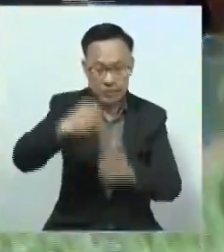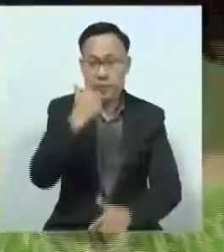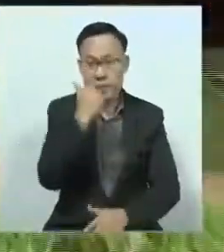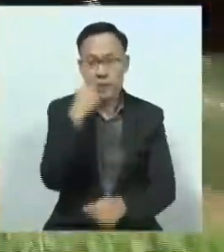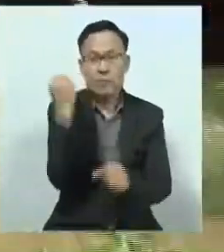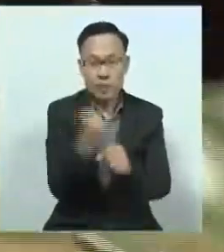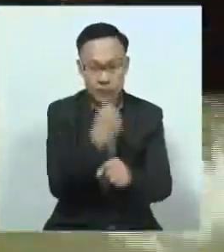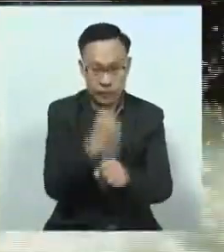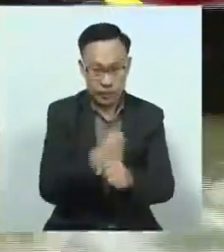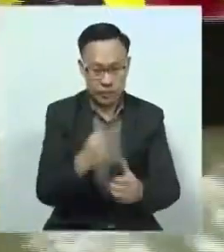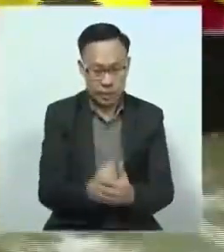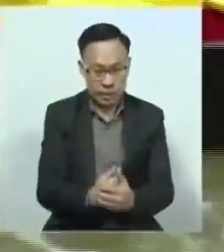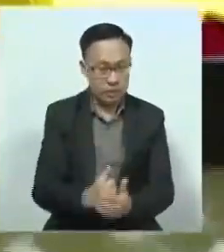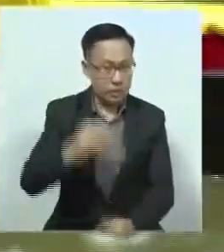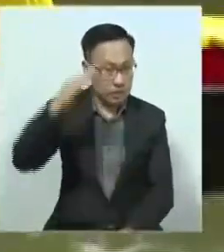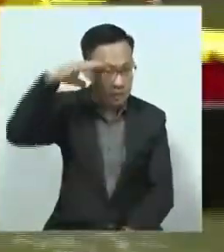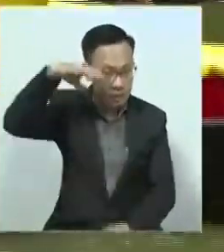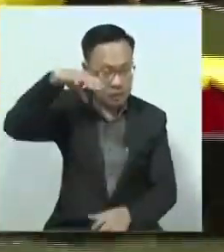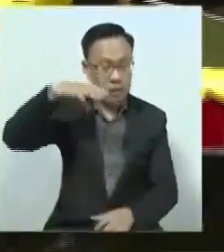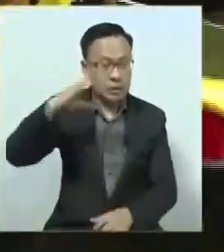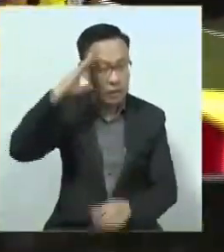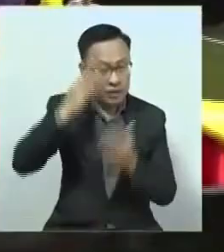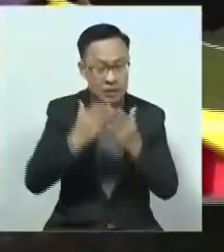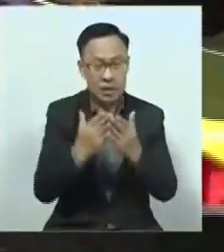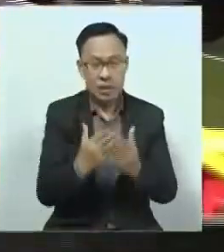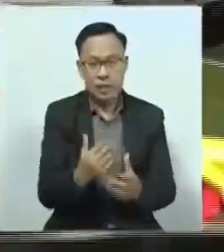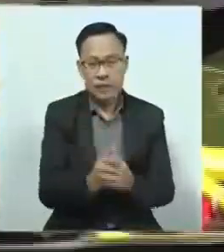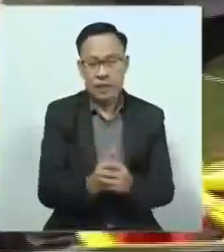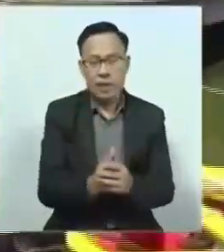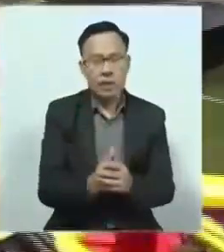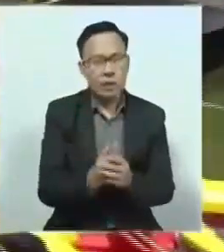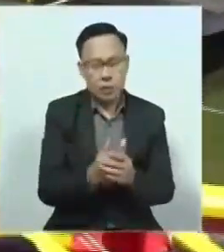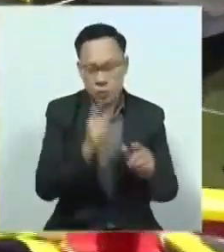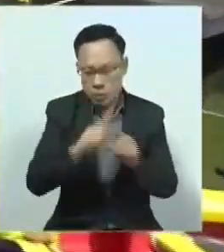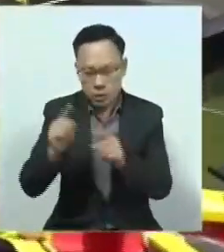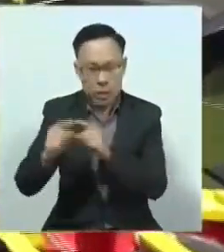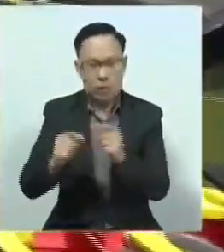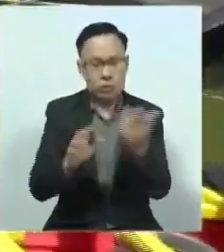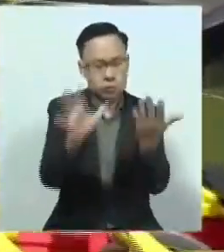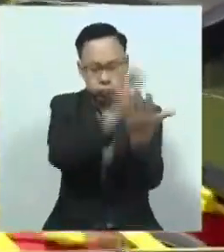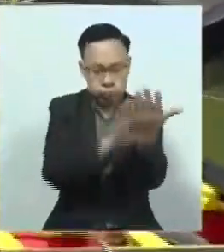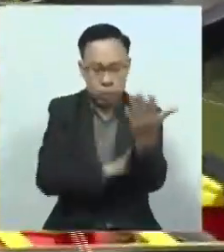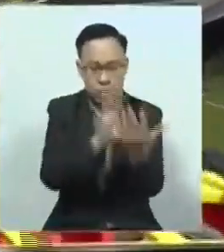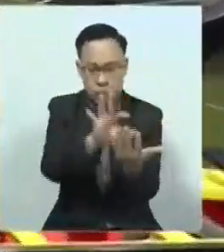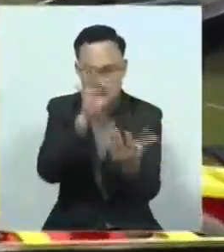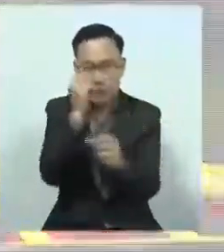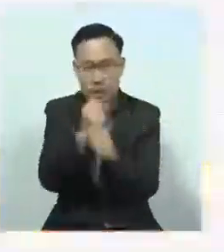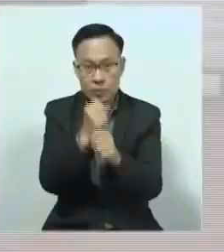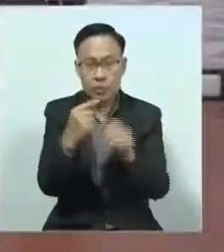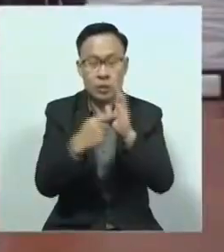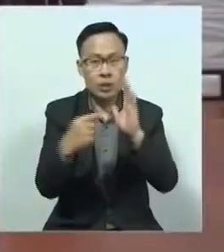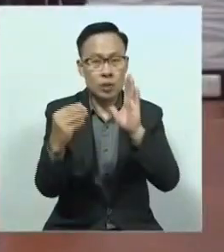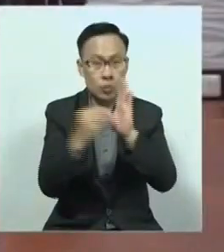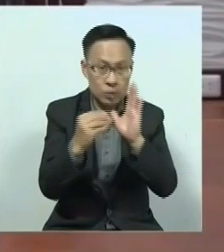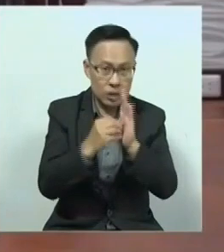ลทหารก็หน่วยเดียวพอไหมไม่พอหรอกครับต้องหลายหน่วยมาองค์ประกอบอยู่สัตหีบบ้างอยู่กรุงเทพบ้างแล้วต่อไปองค์วิ